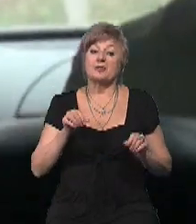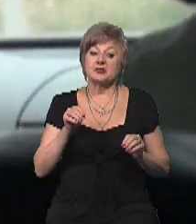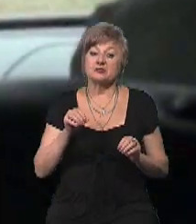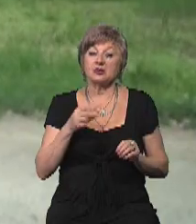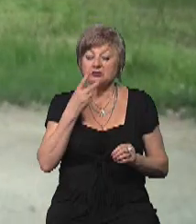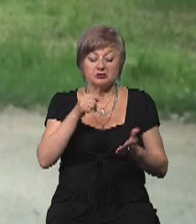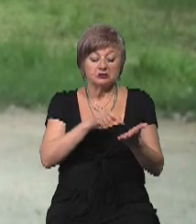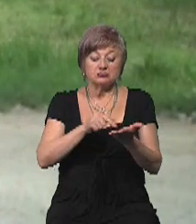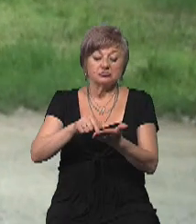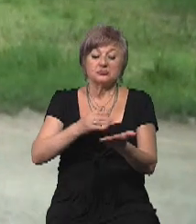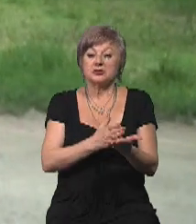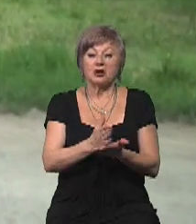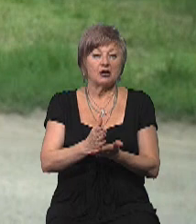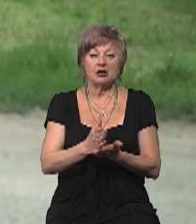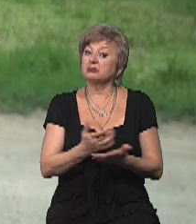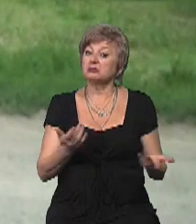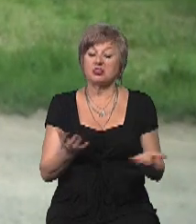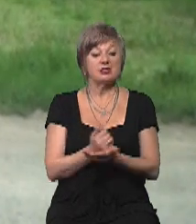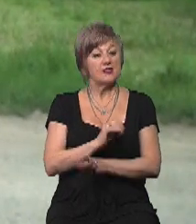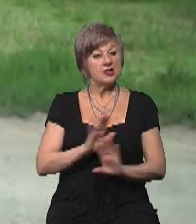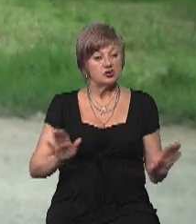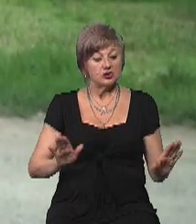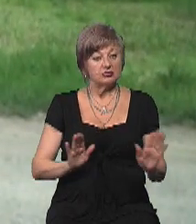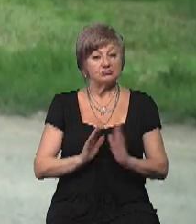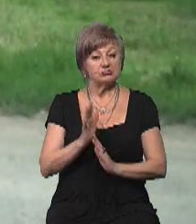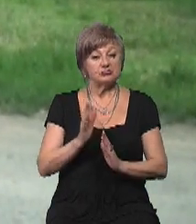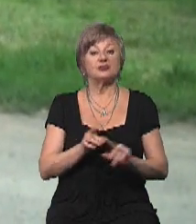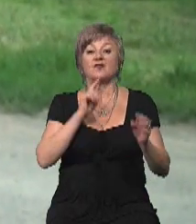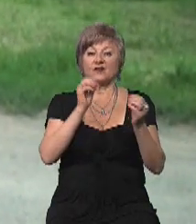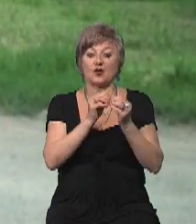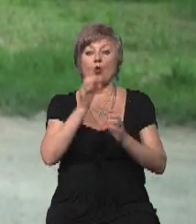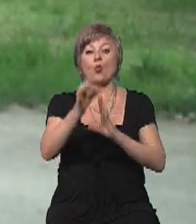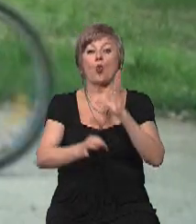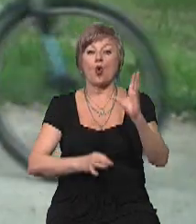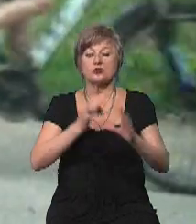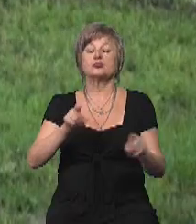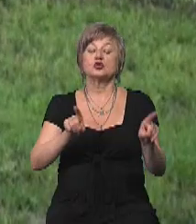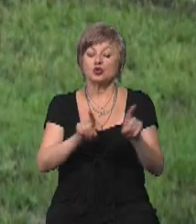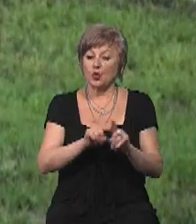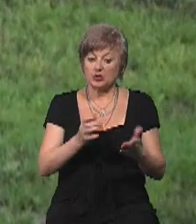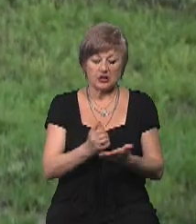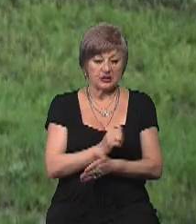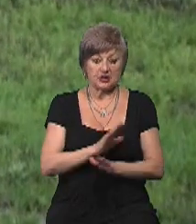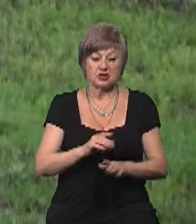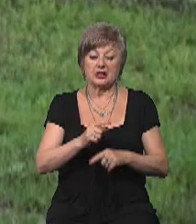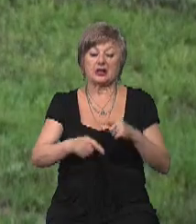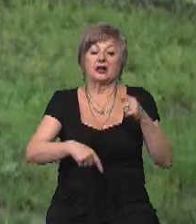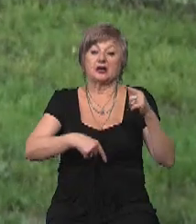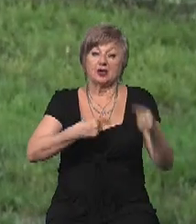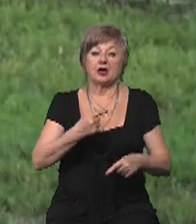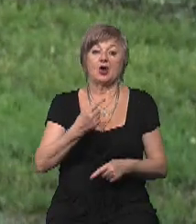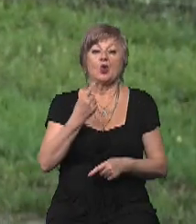на карті точках карантинної рослини не знайшли. Та сама ситуація й у космічному мікрорайоні. Наступна локація –